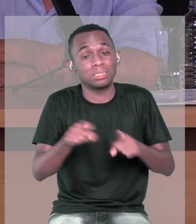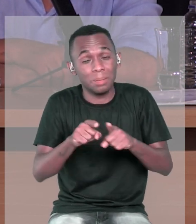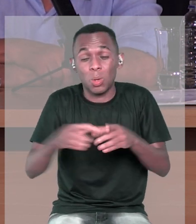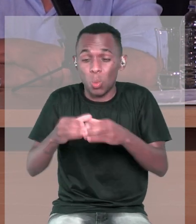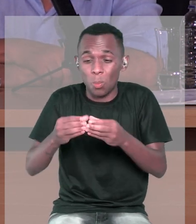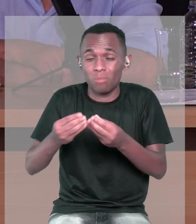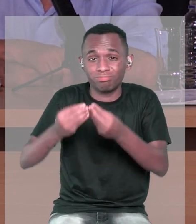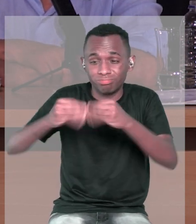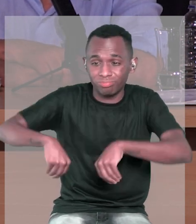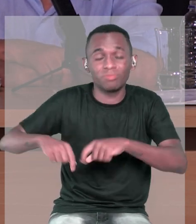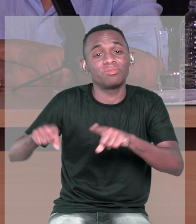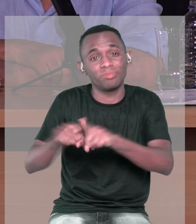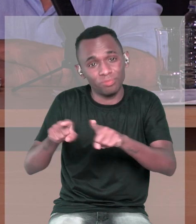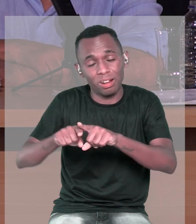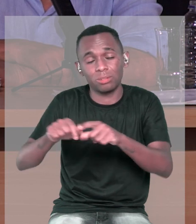fracos.